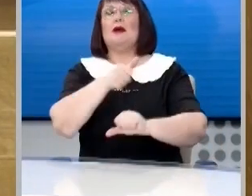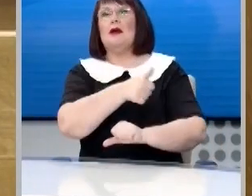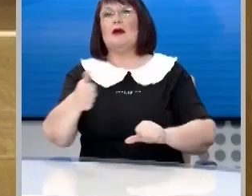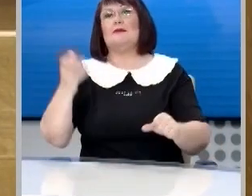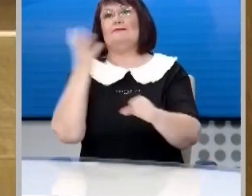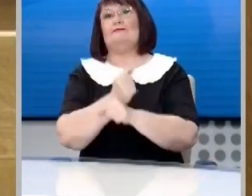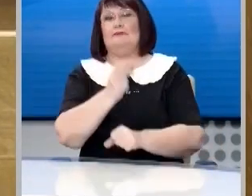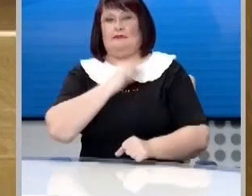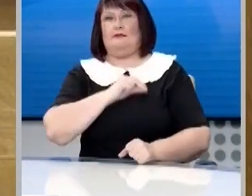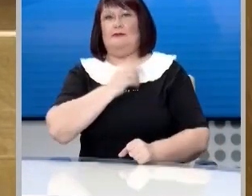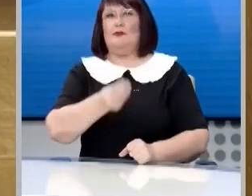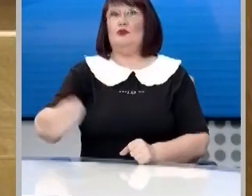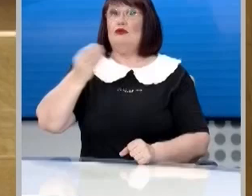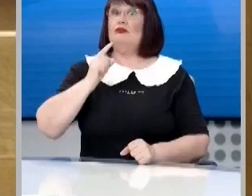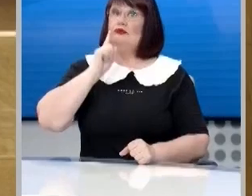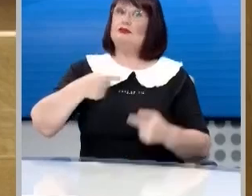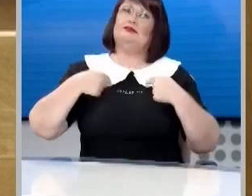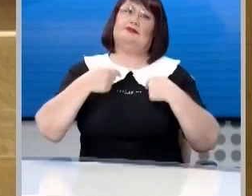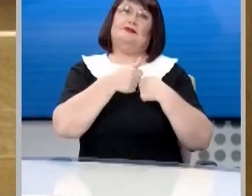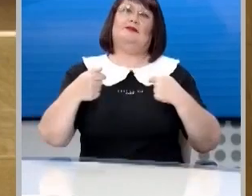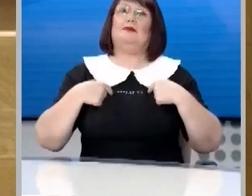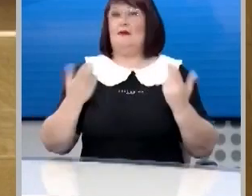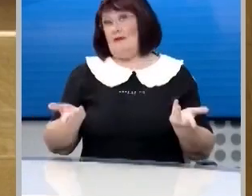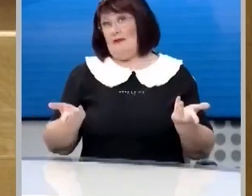αυτή η κυβέρνηση επέβαλε.